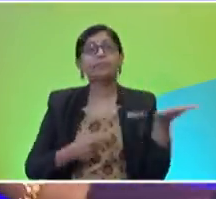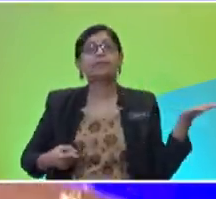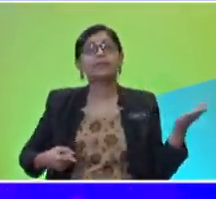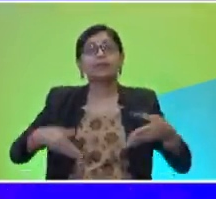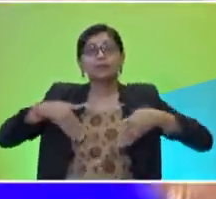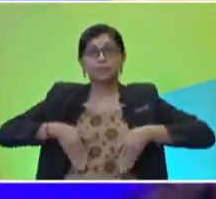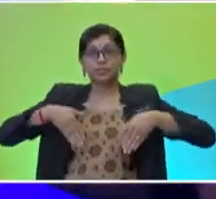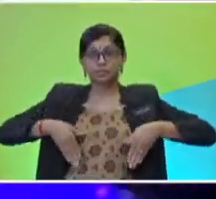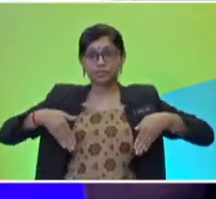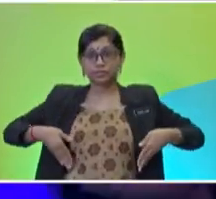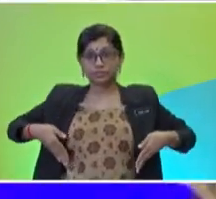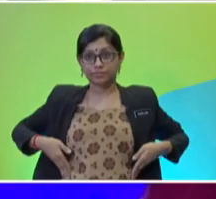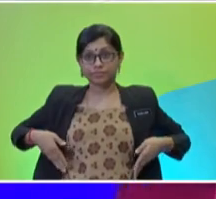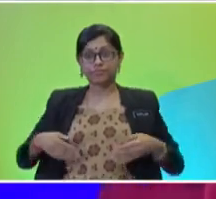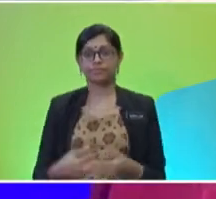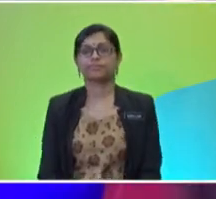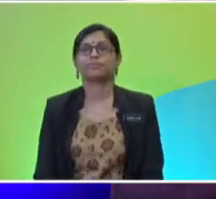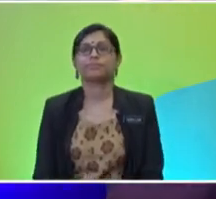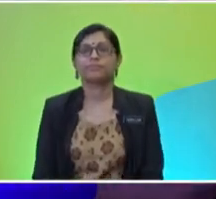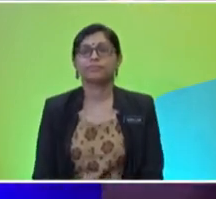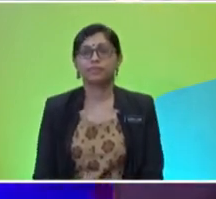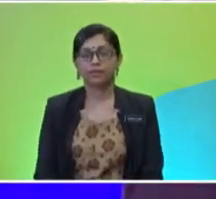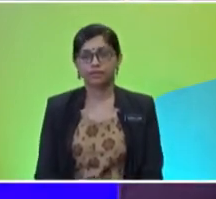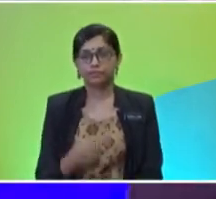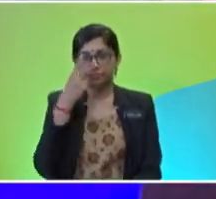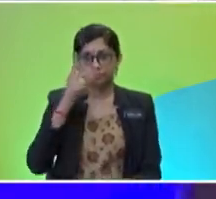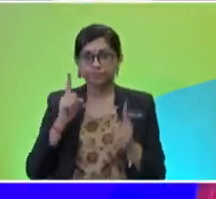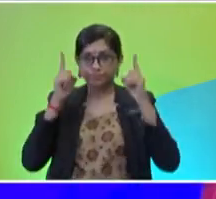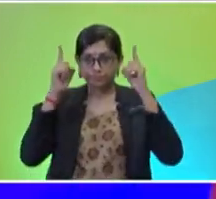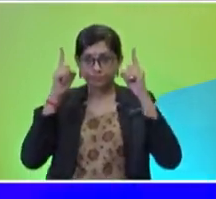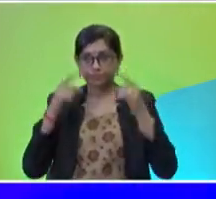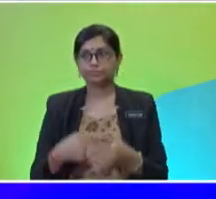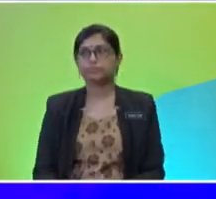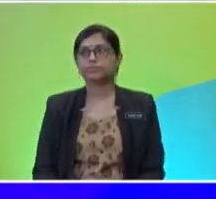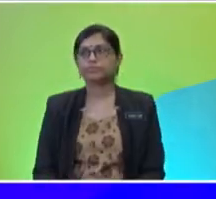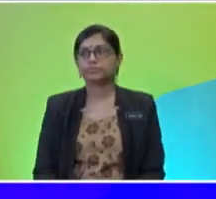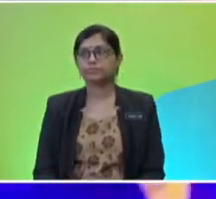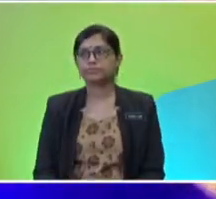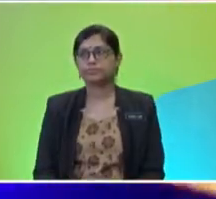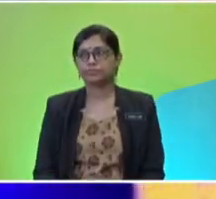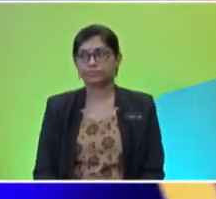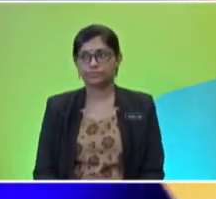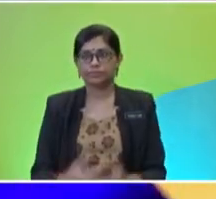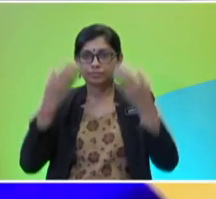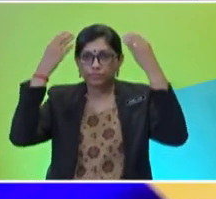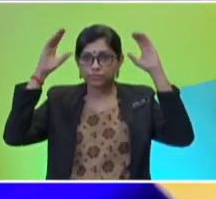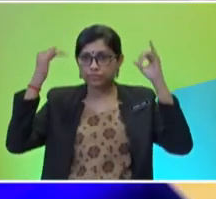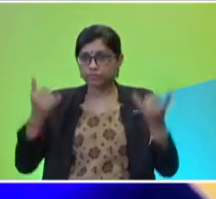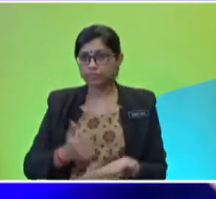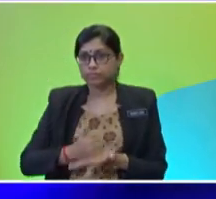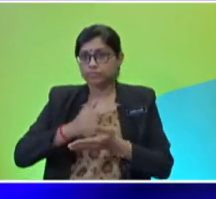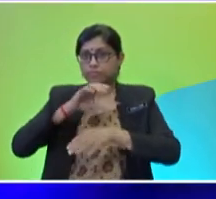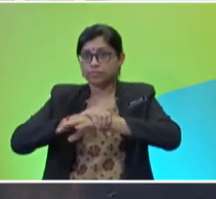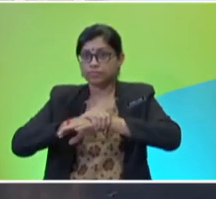kemas. Cikgu tegakkan dia. Cikgu bantu saya juga. Ni cikgu tolong pegang, bukan tolong pakaikan baju ya. Betul